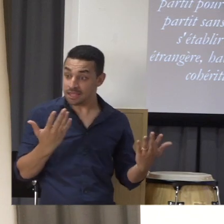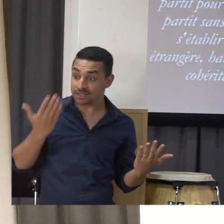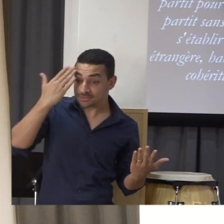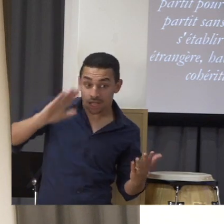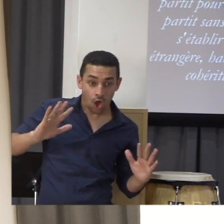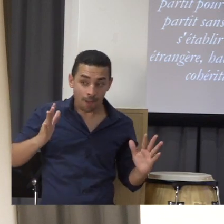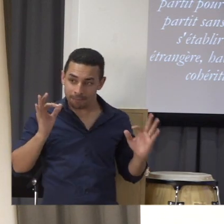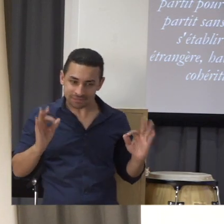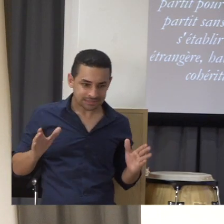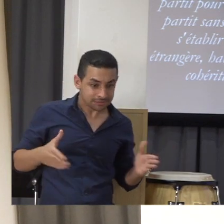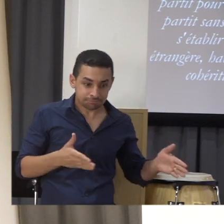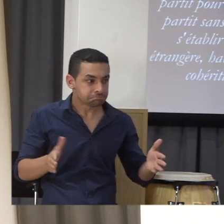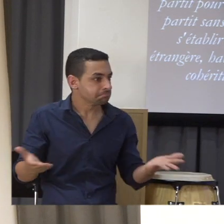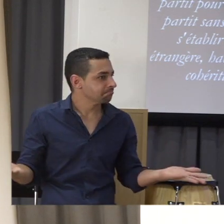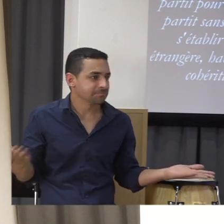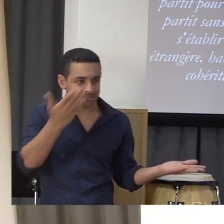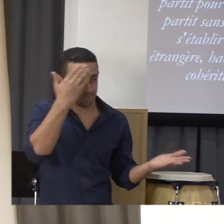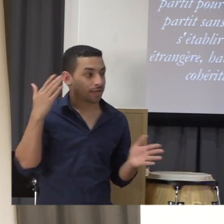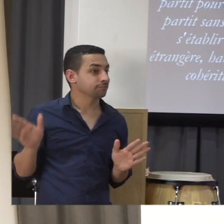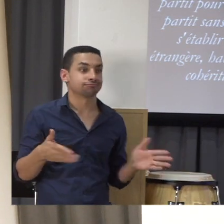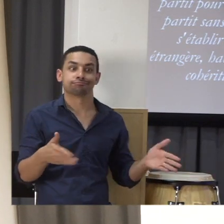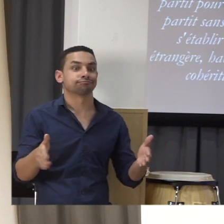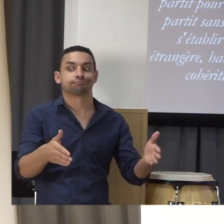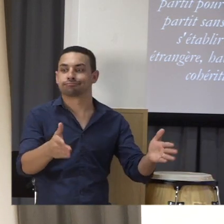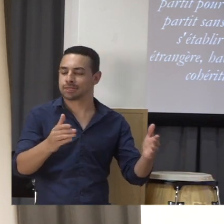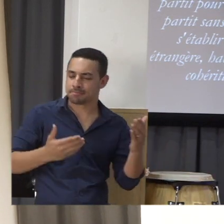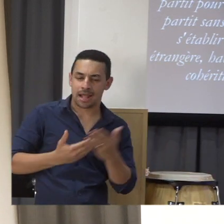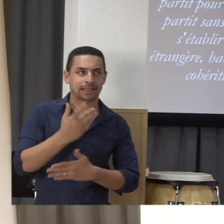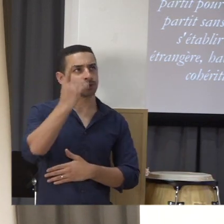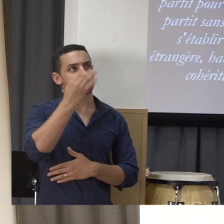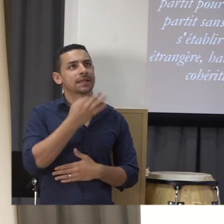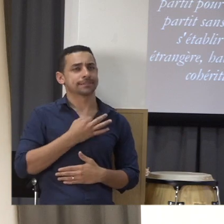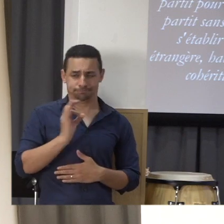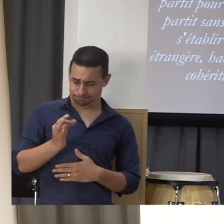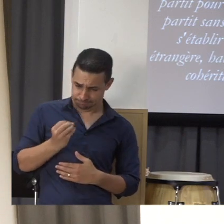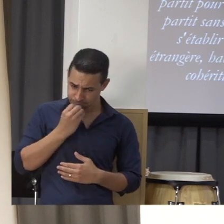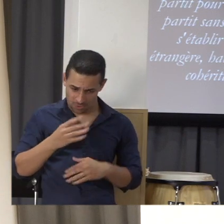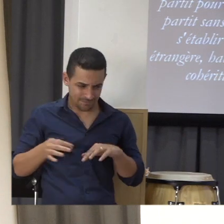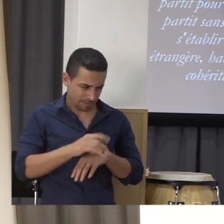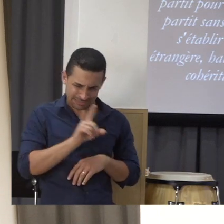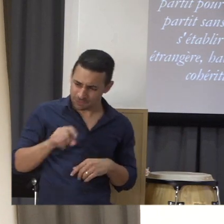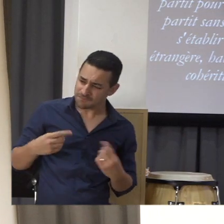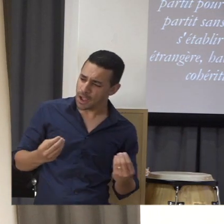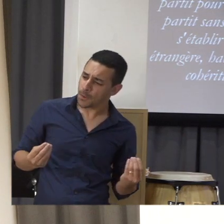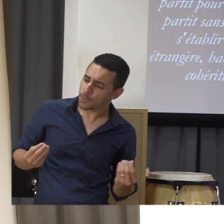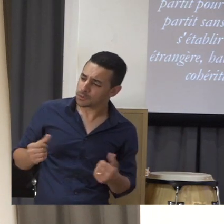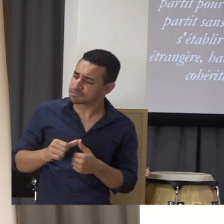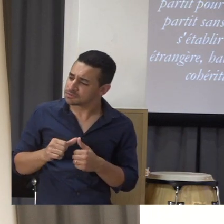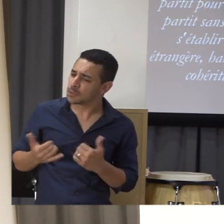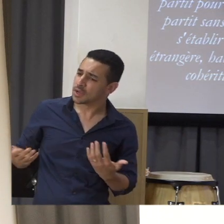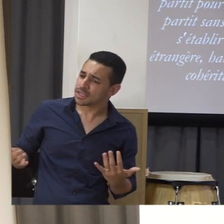savoir où il allait. Vous vous levez un matin, Dieu m'a parlé, ok, ta femme pose la question, alors